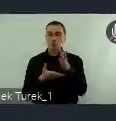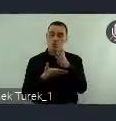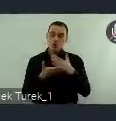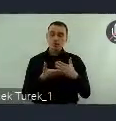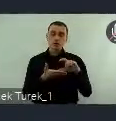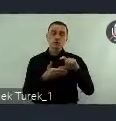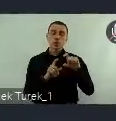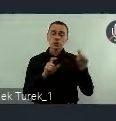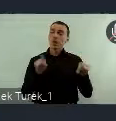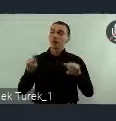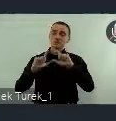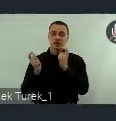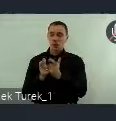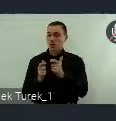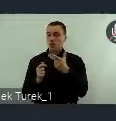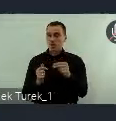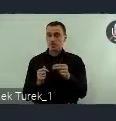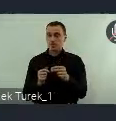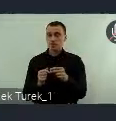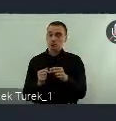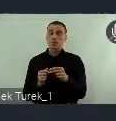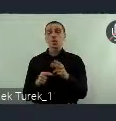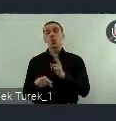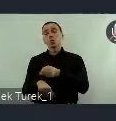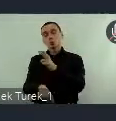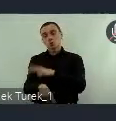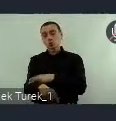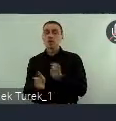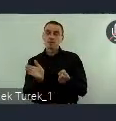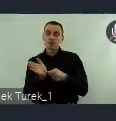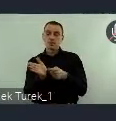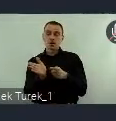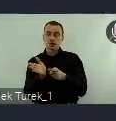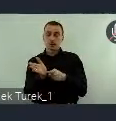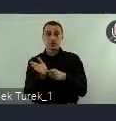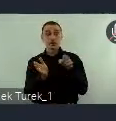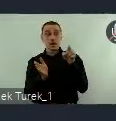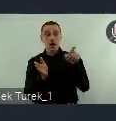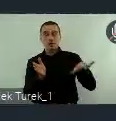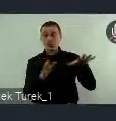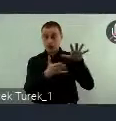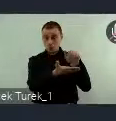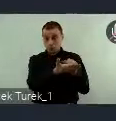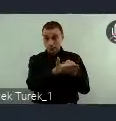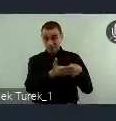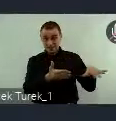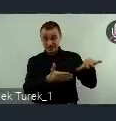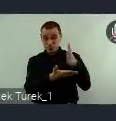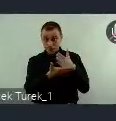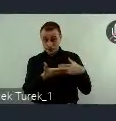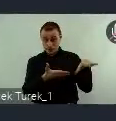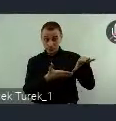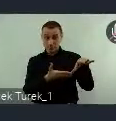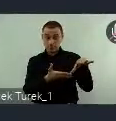budynek No i oczywiście Wtedy pewnie urząd będzie wymagało od was by w tej części którą będziecie zajmować na realizację danego